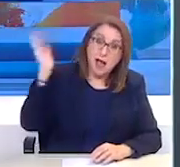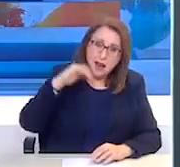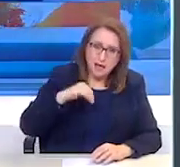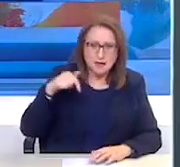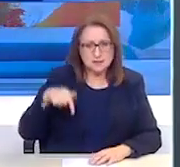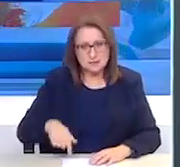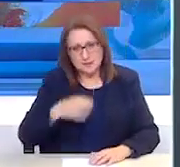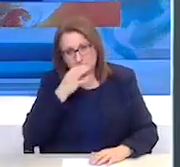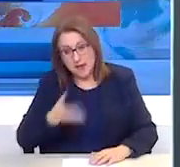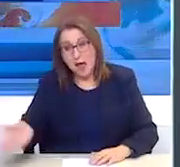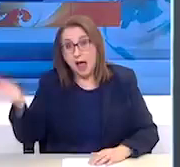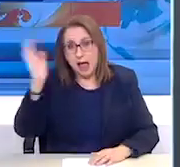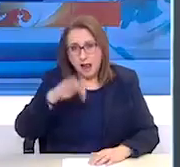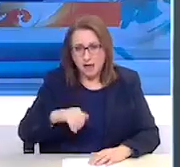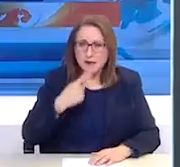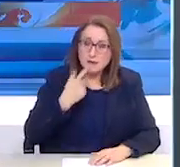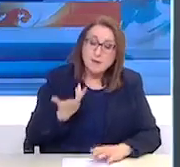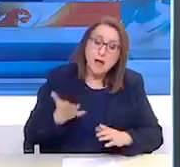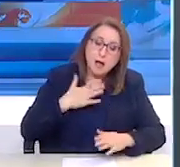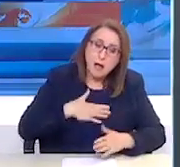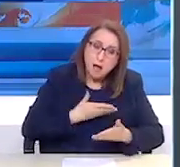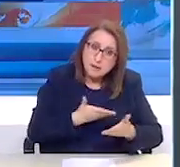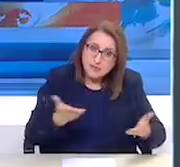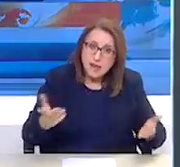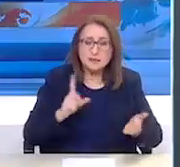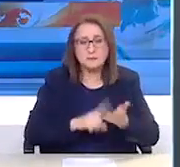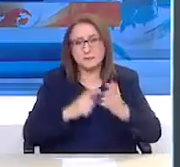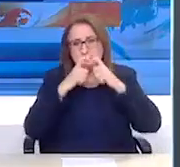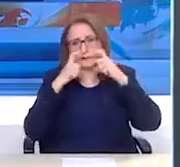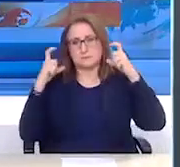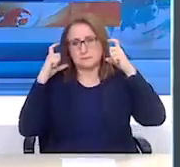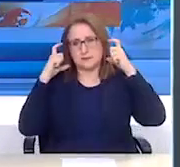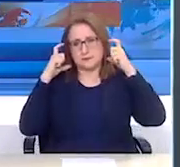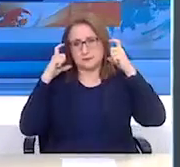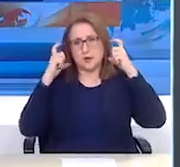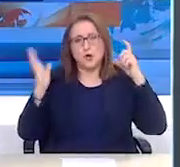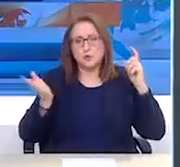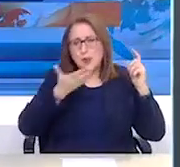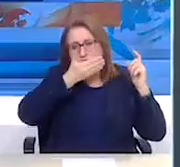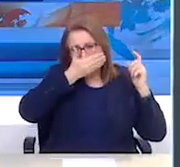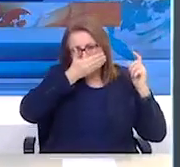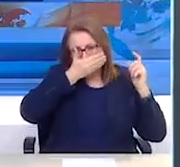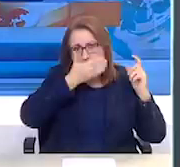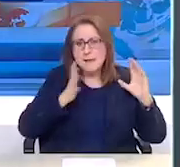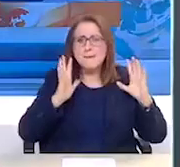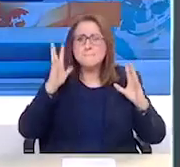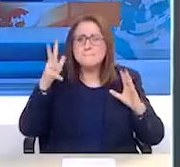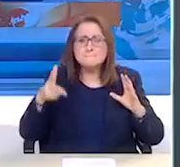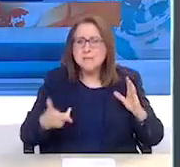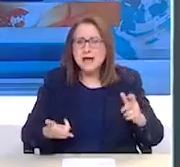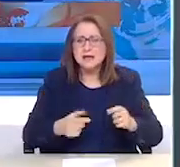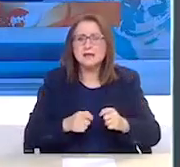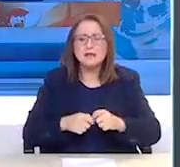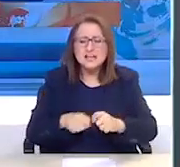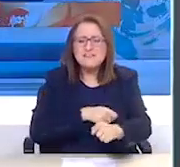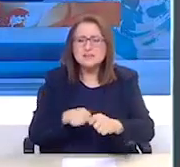προαιρετική, εθελοντική δηλαδή χρήση, ενός καλύματος του προσώπου και της μύτης, Παραδείγματος χάρη, ακόμα και μιας αυτοσχέδιας